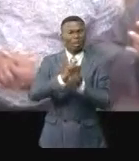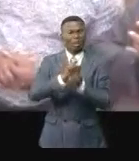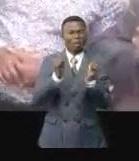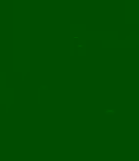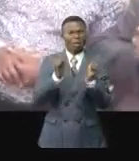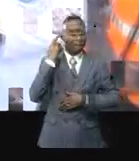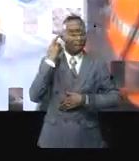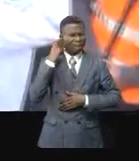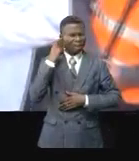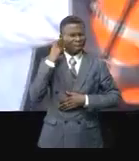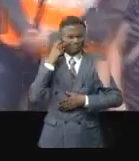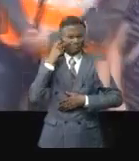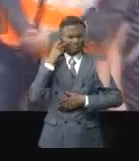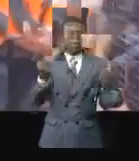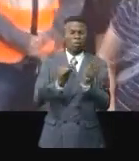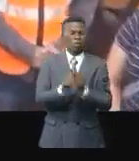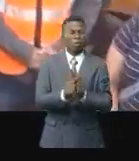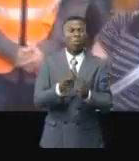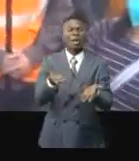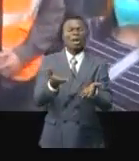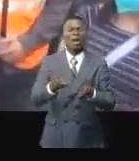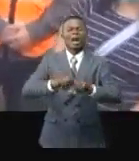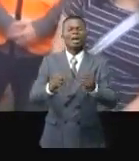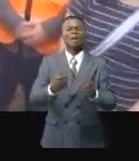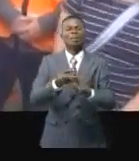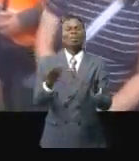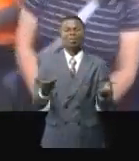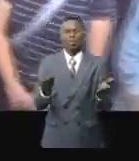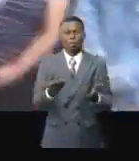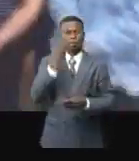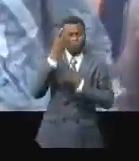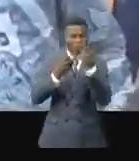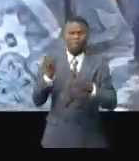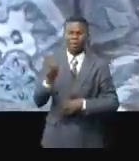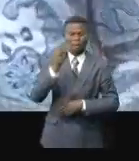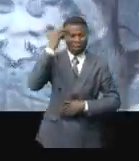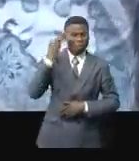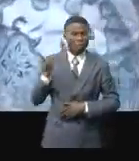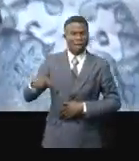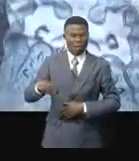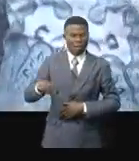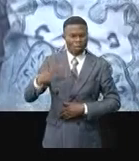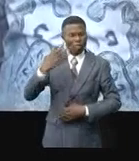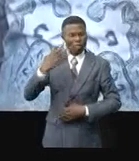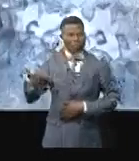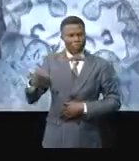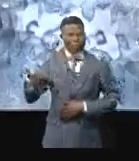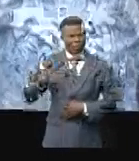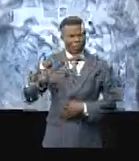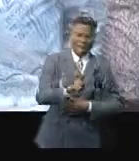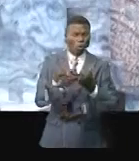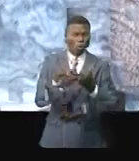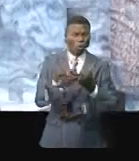4 sous la cause de la part tour à tour de son ministre provincial des infrastructures, Miguel